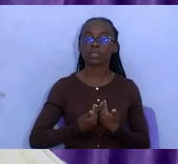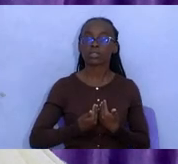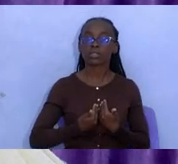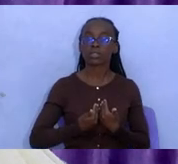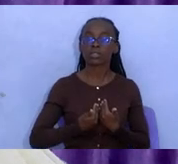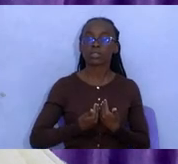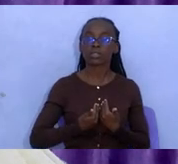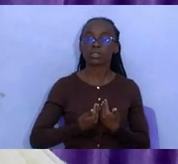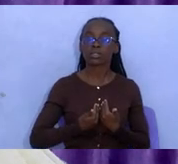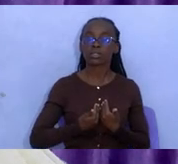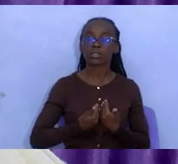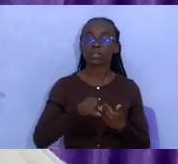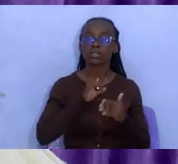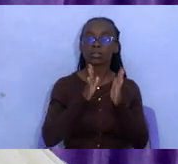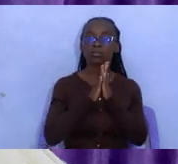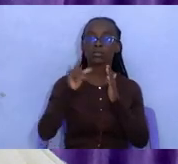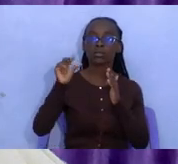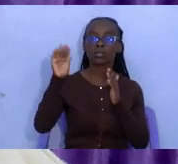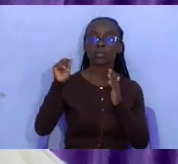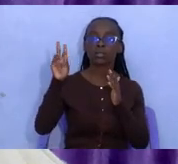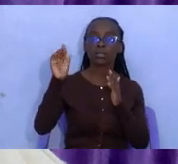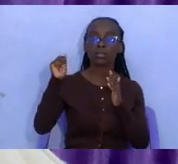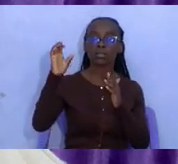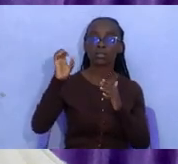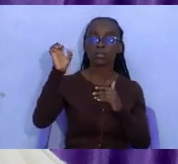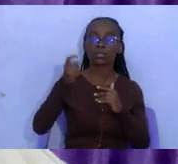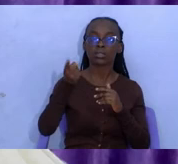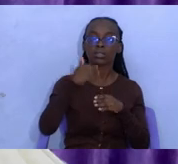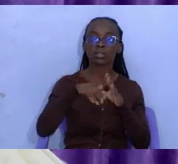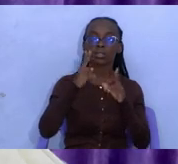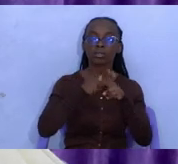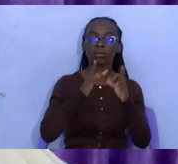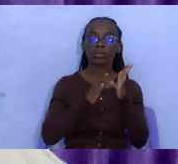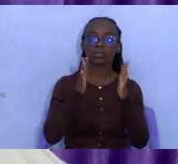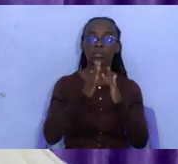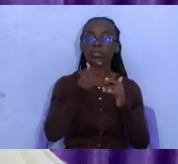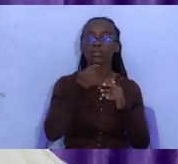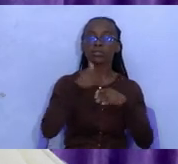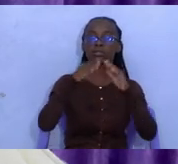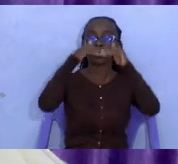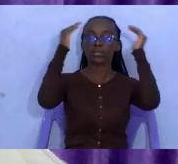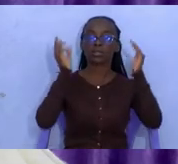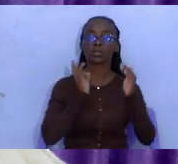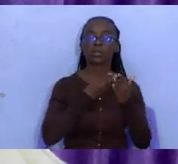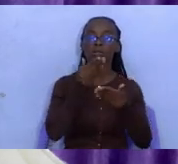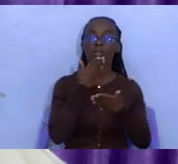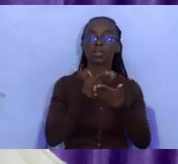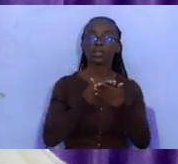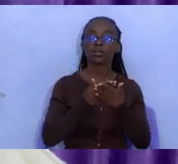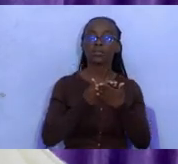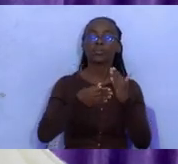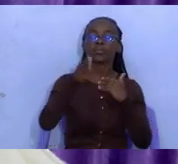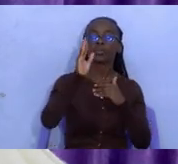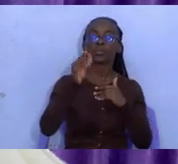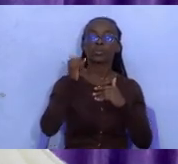wanakaa kuchoka. Nataka kuomba neema mpya inashuka katika jina la Yesu. Baba wa mbinguni tunakushukuru. Wewe ni jana, wewe